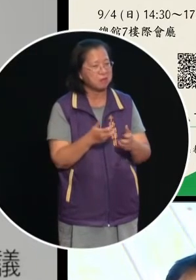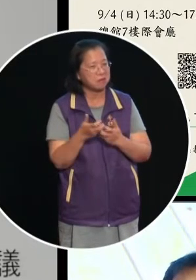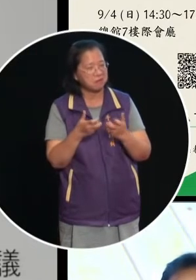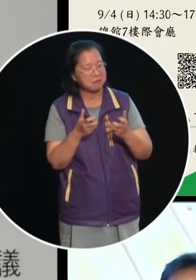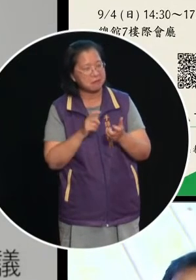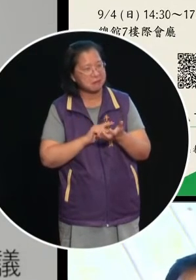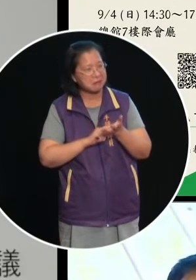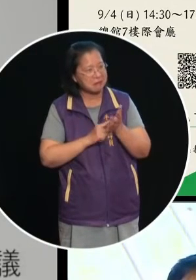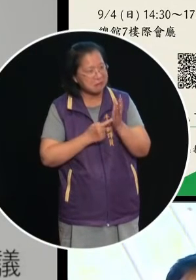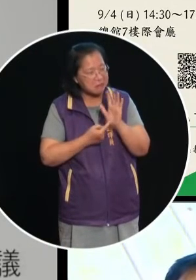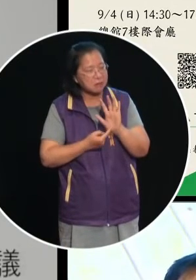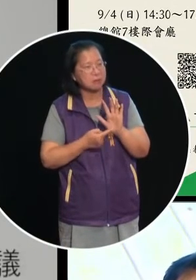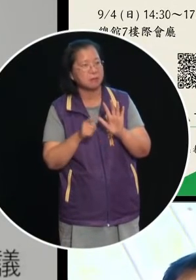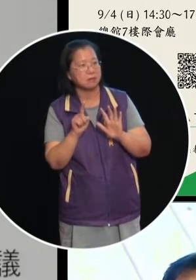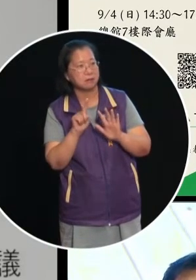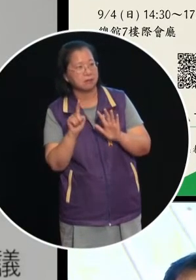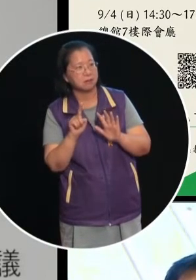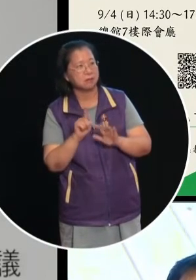挥